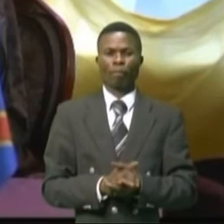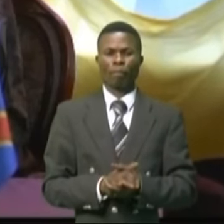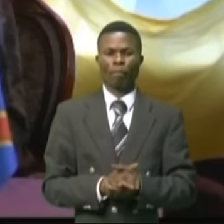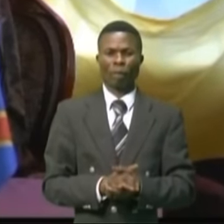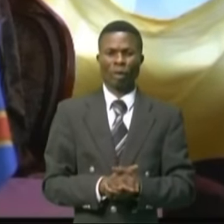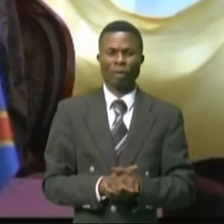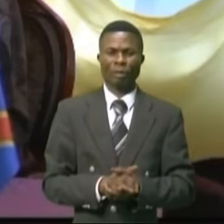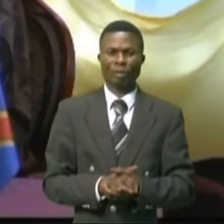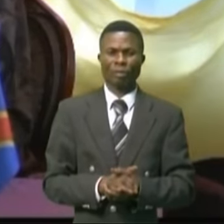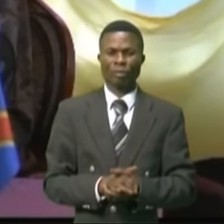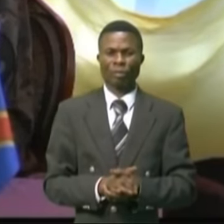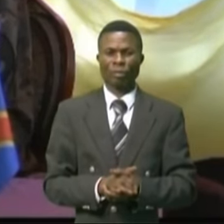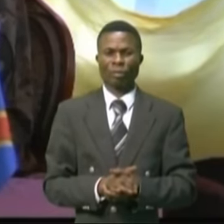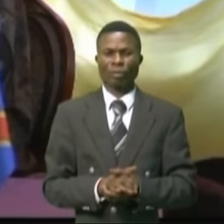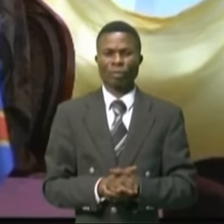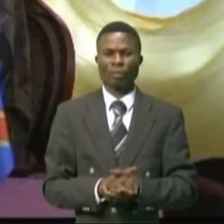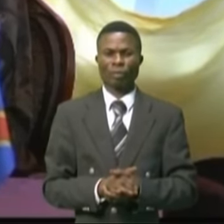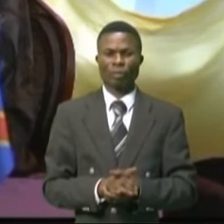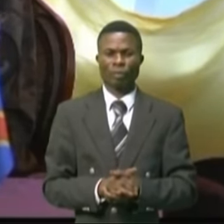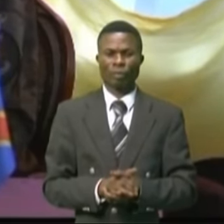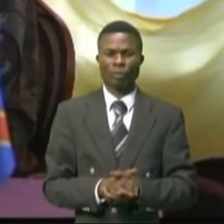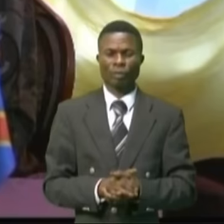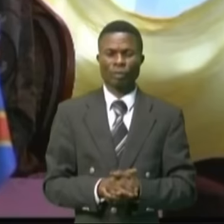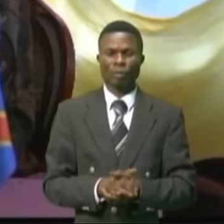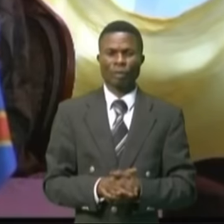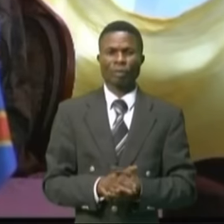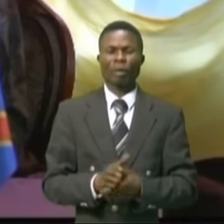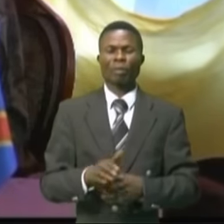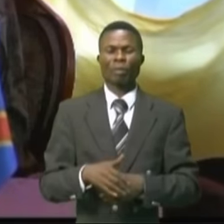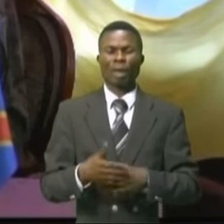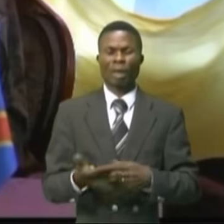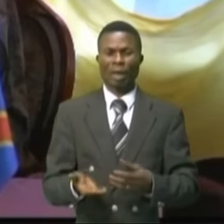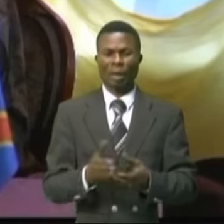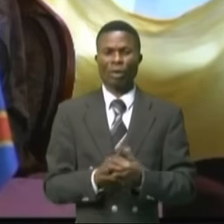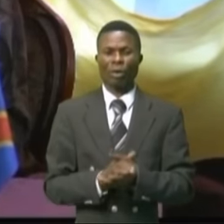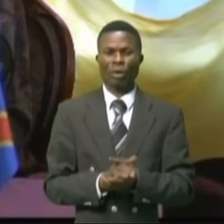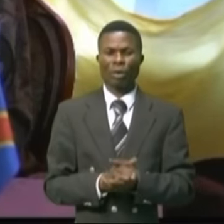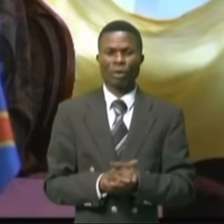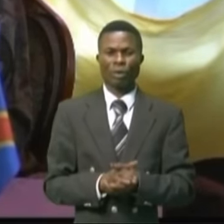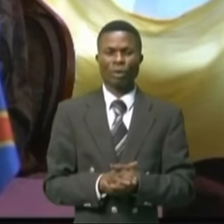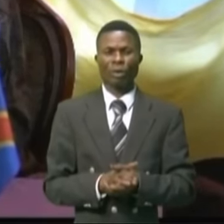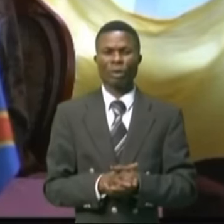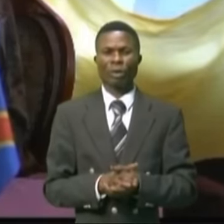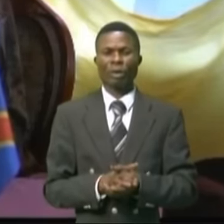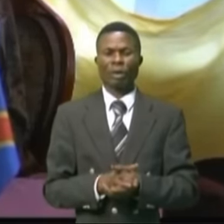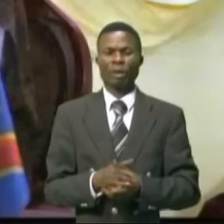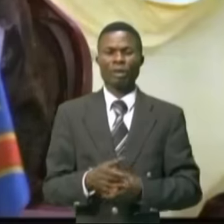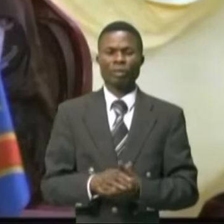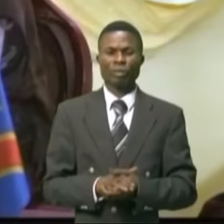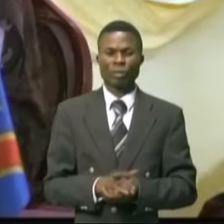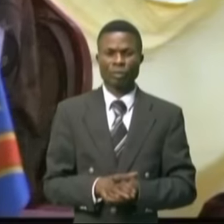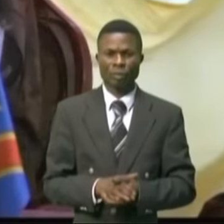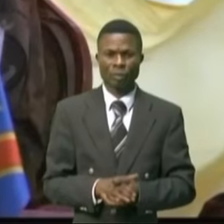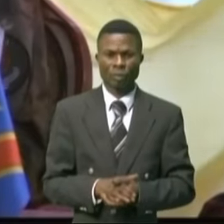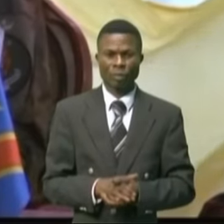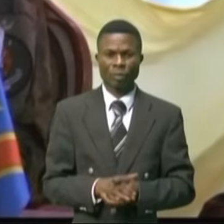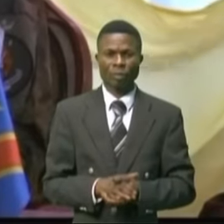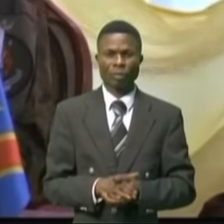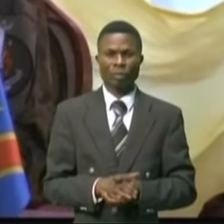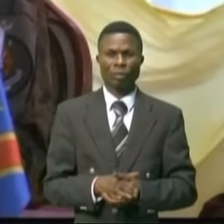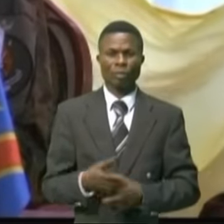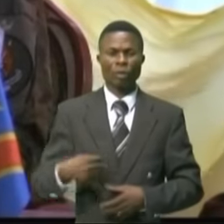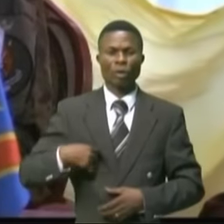of this operation. Operation Shujaa is an example of Africans solving their problems. Thank you so